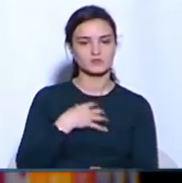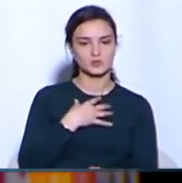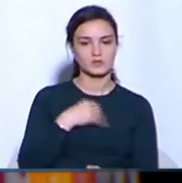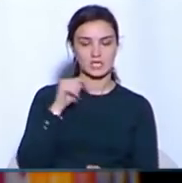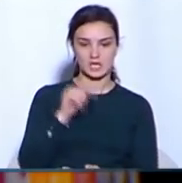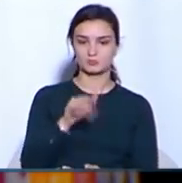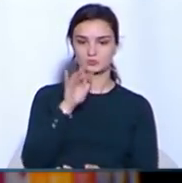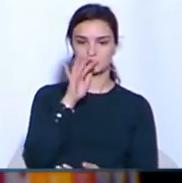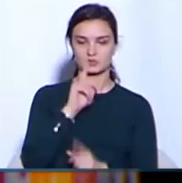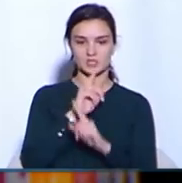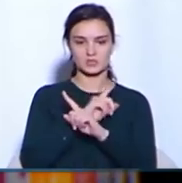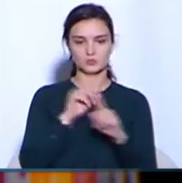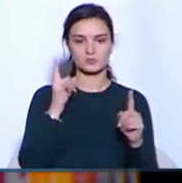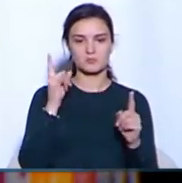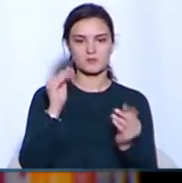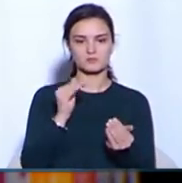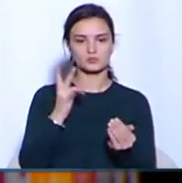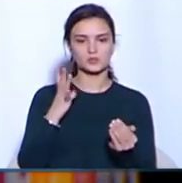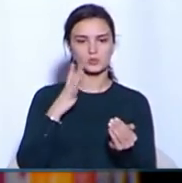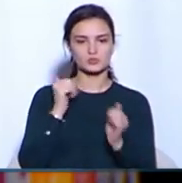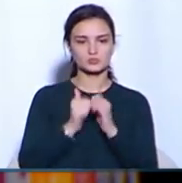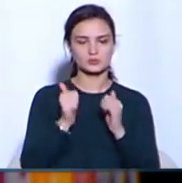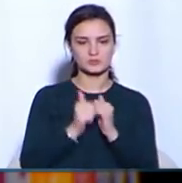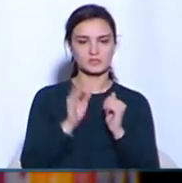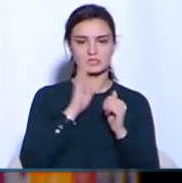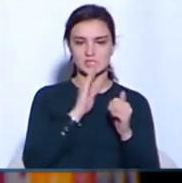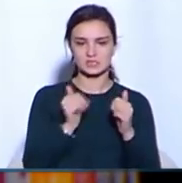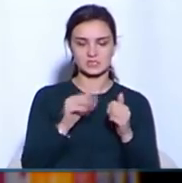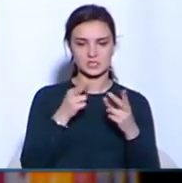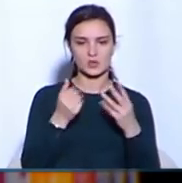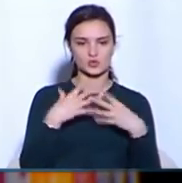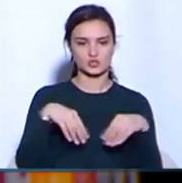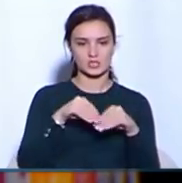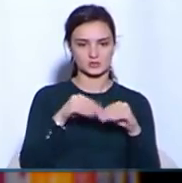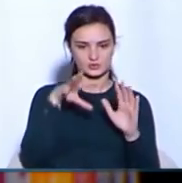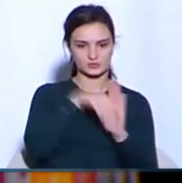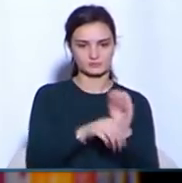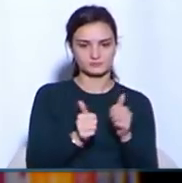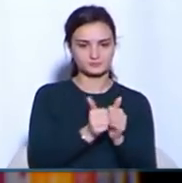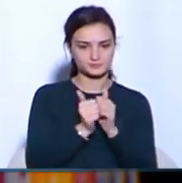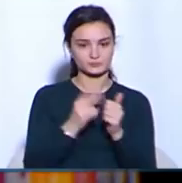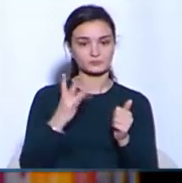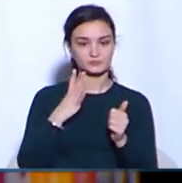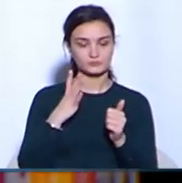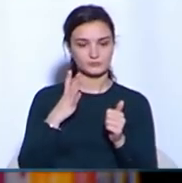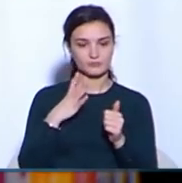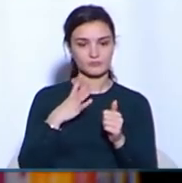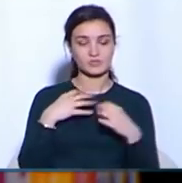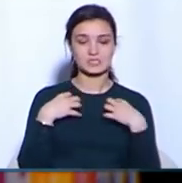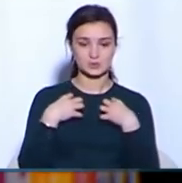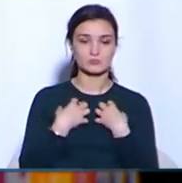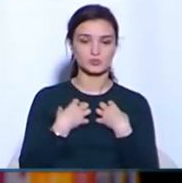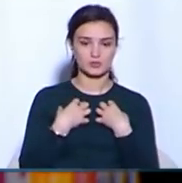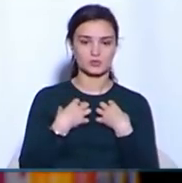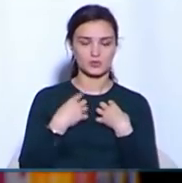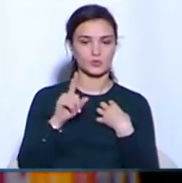ამ დროს განსაკუთრებით ბავშვი იყოს მუდმივად დედის და ოჯახის წევრების გარემოცვაში და სამწუხარო რეალობა,